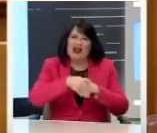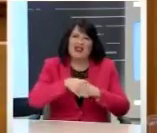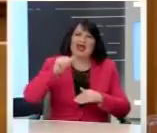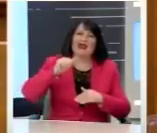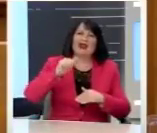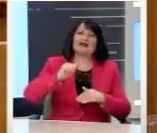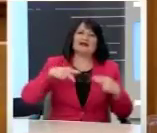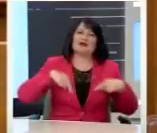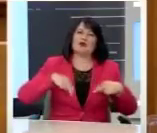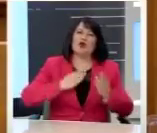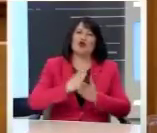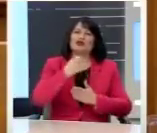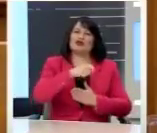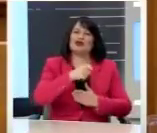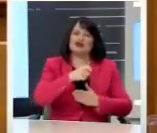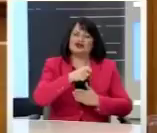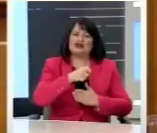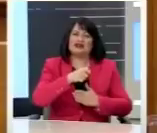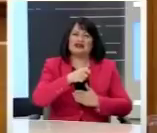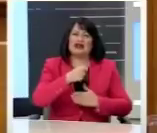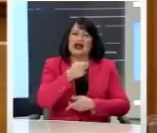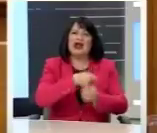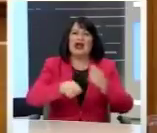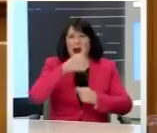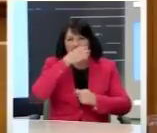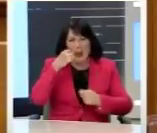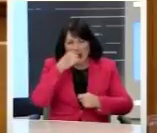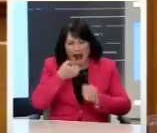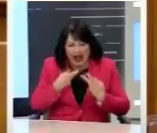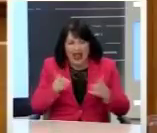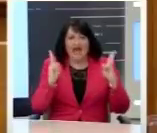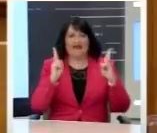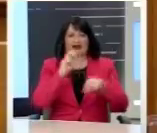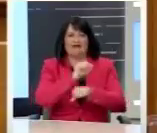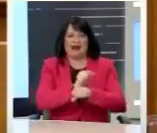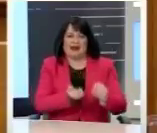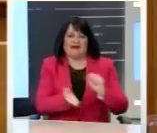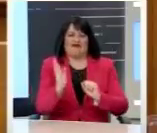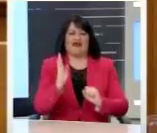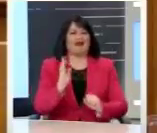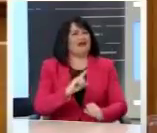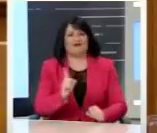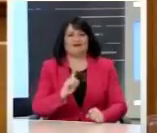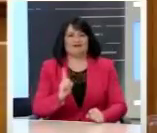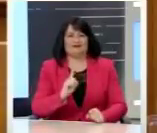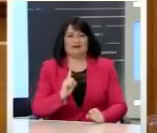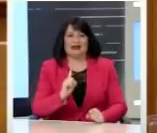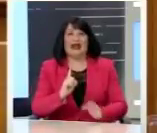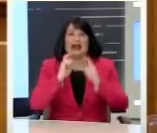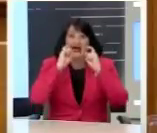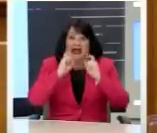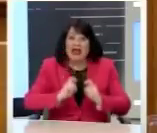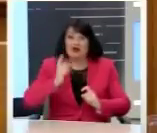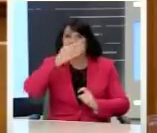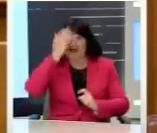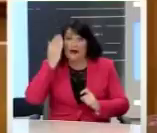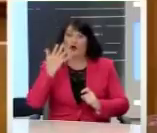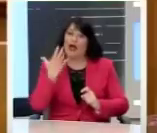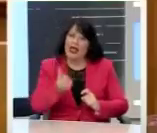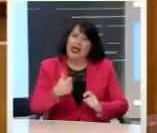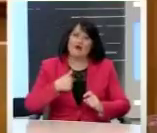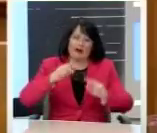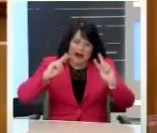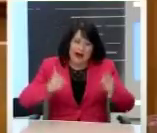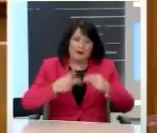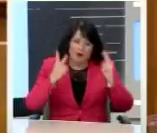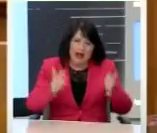να φυγαδεύονται βαρών ναρκωτικών και μυζαδόρων εξοπλιστικών. Δικαιοσύνη είναι το ηθικό χρέος που έχουμε να αποκαλύψουμε και